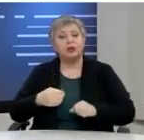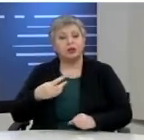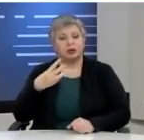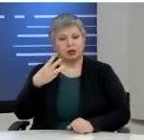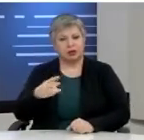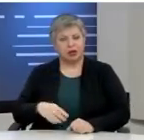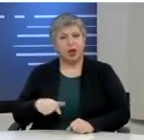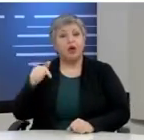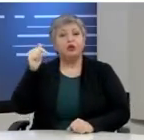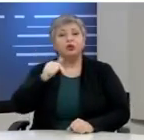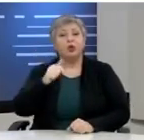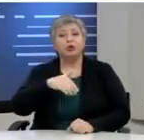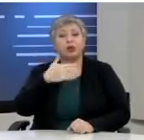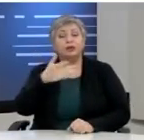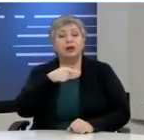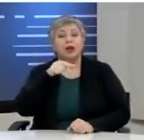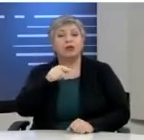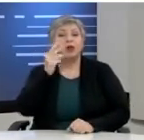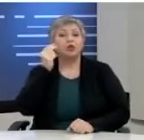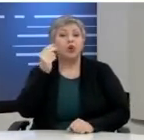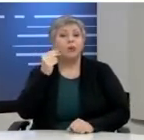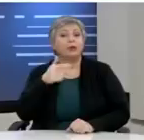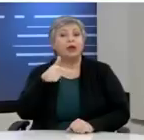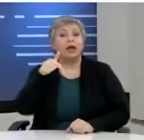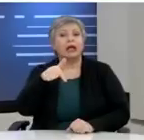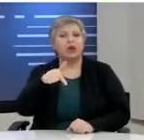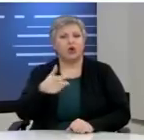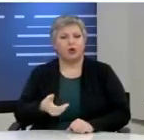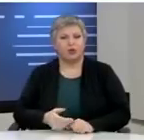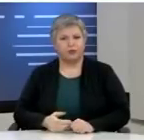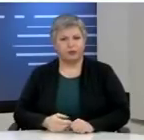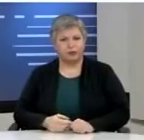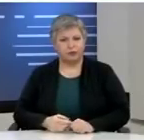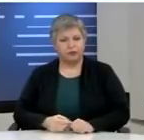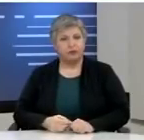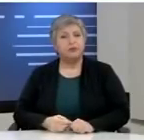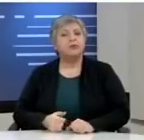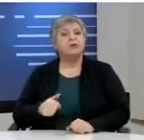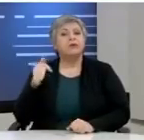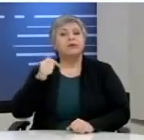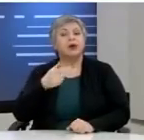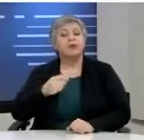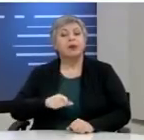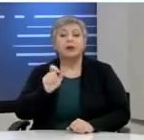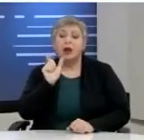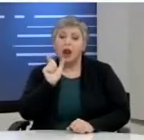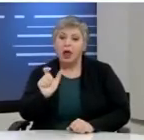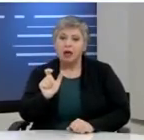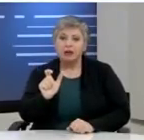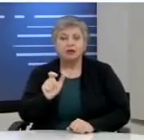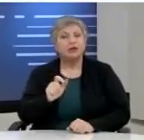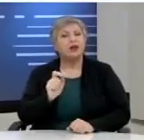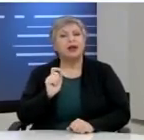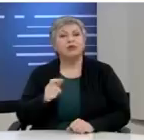Γκλιγκόρο. Η αλήθεια επίσης είναι ότι τον όρο Μακεδονία τον αποδεχτήκαμε,